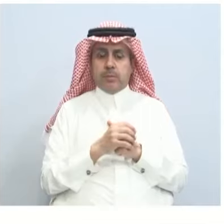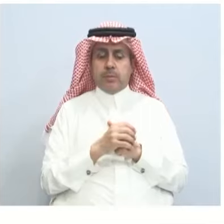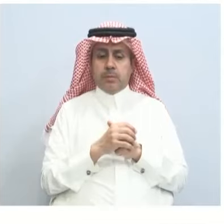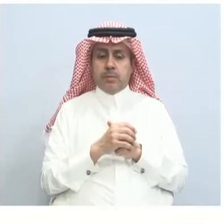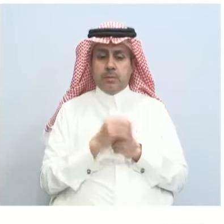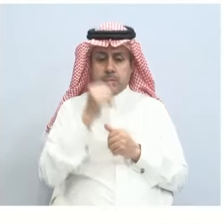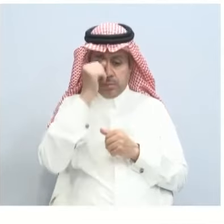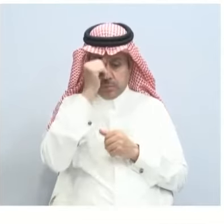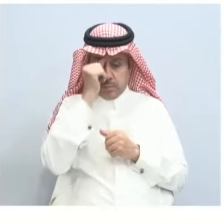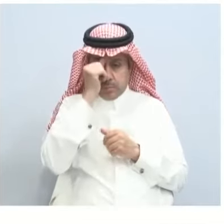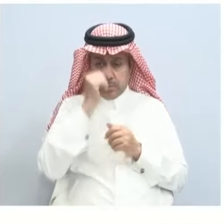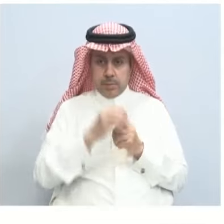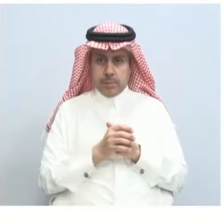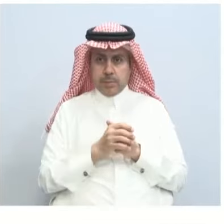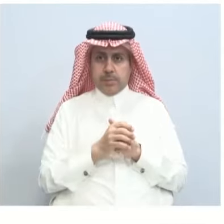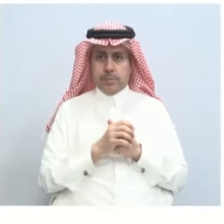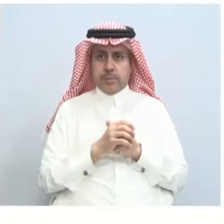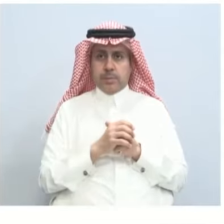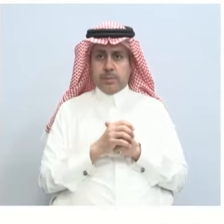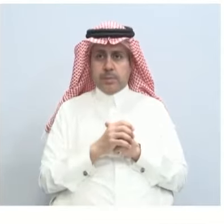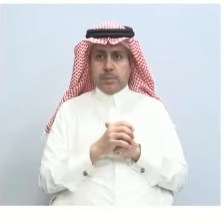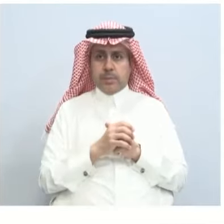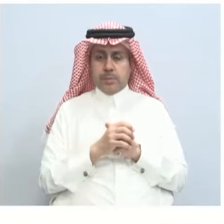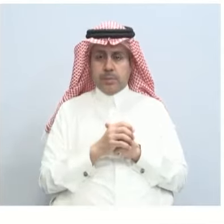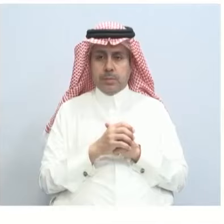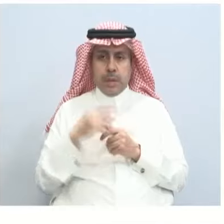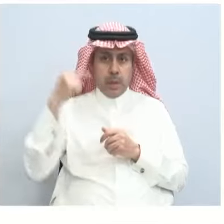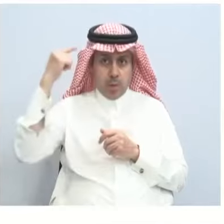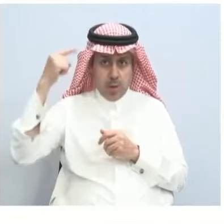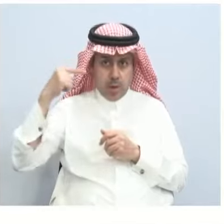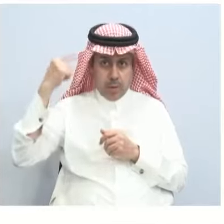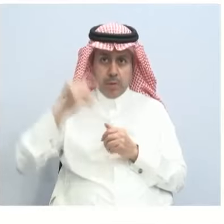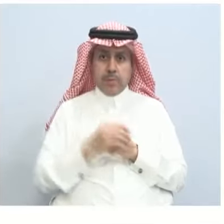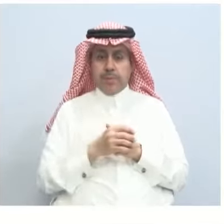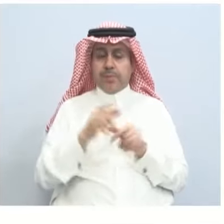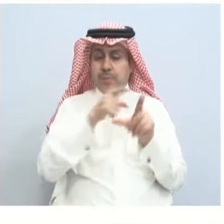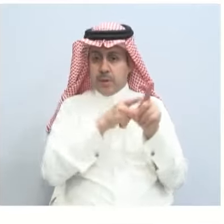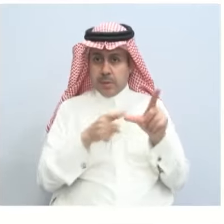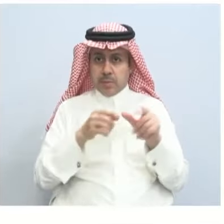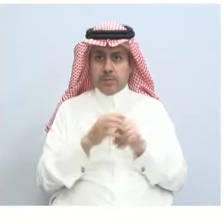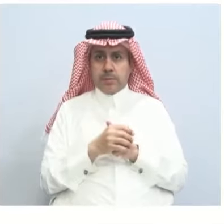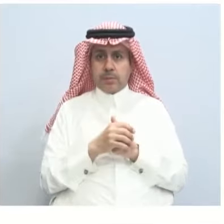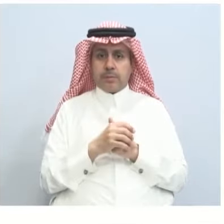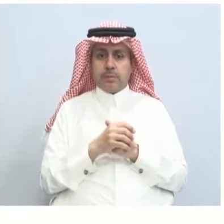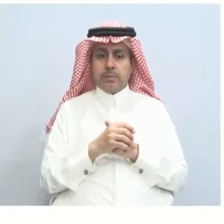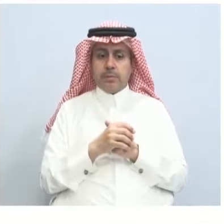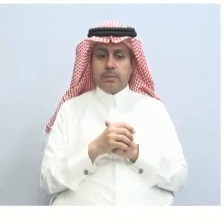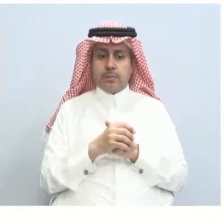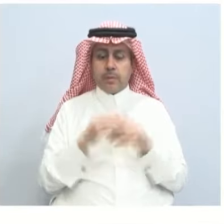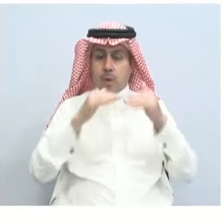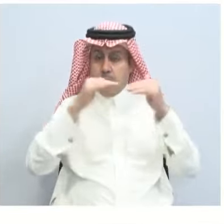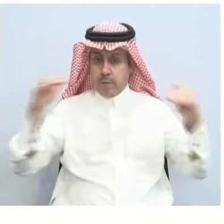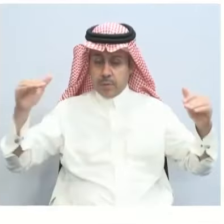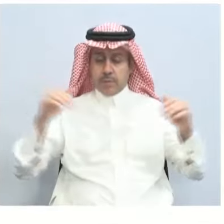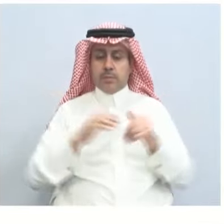الصوره من نقطه الانطلاق لاحظ ايضا ان الزاويه يعني لو جبتها انت مع الافقي بهذا الشكل فانت